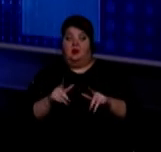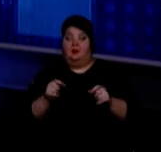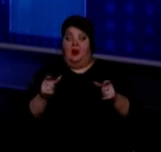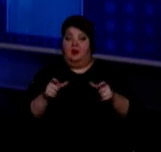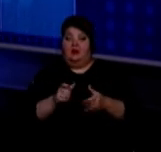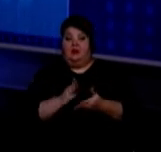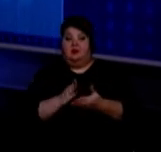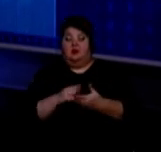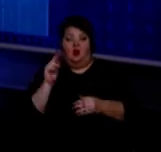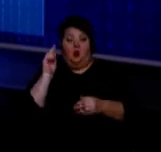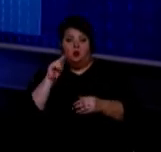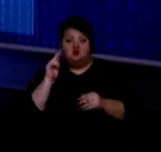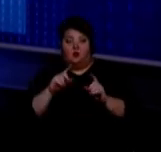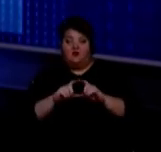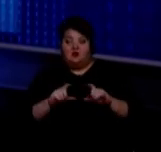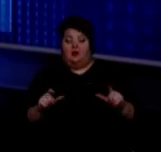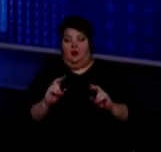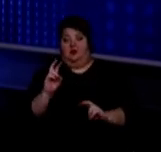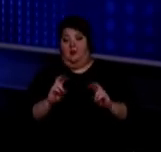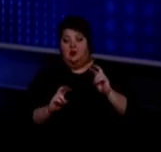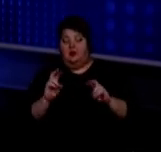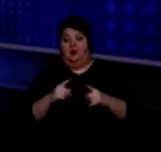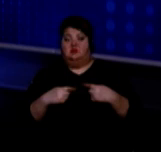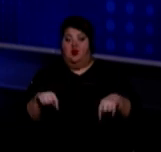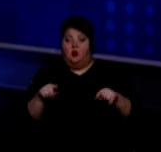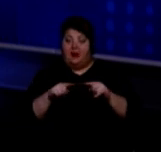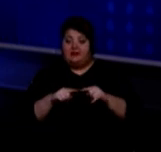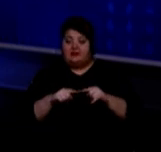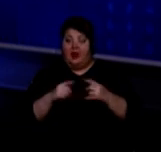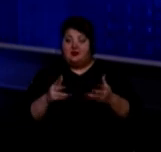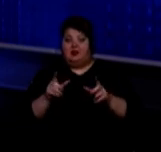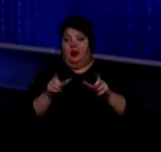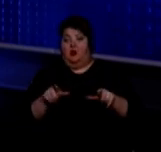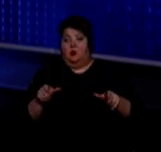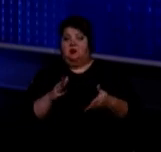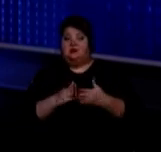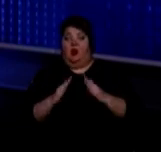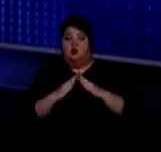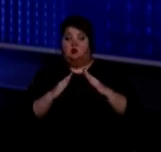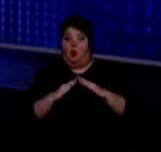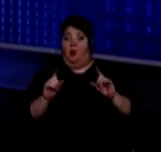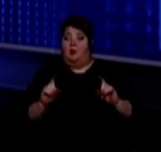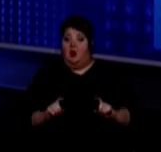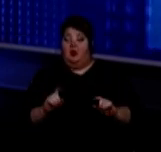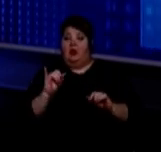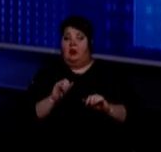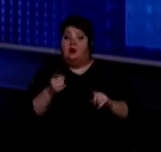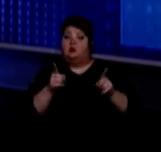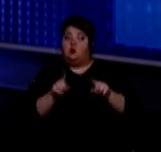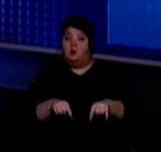карантині знаходились учбові заклади, підприємства, організації, люди знаходились вдома, і